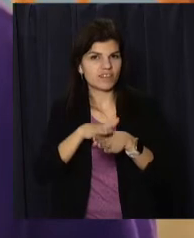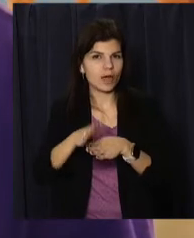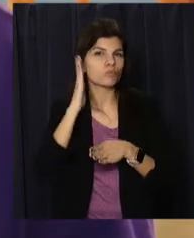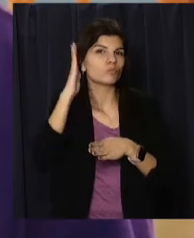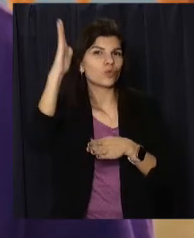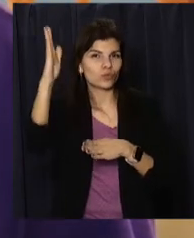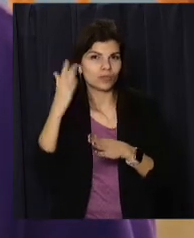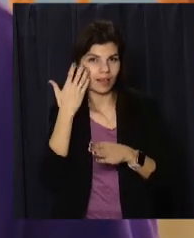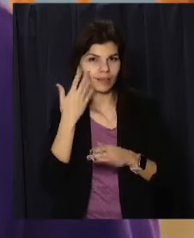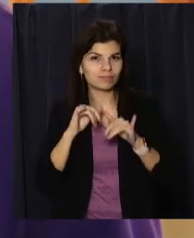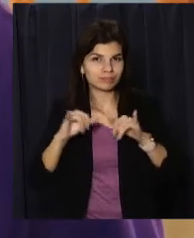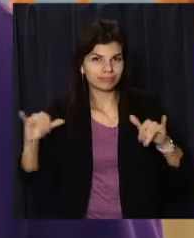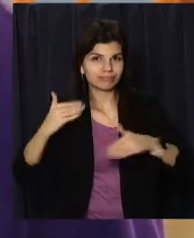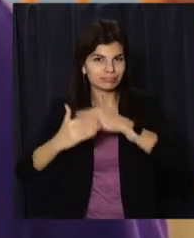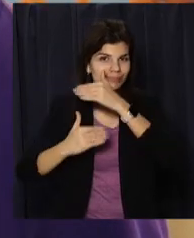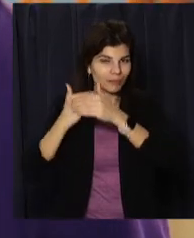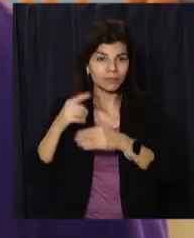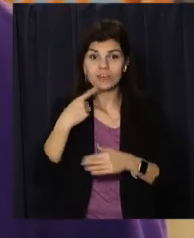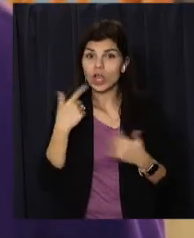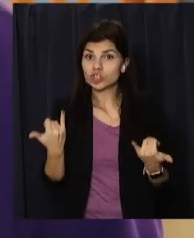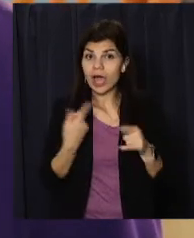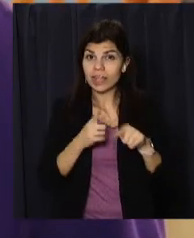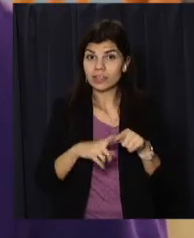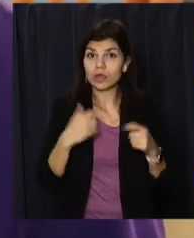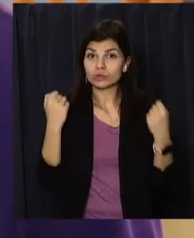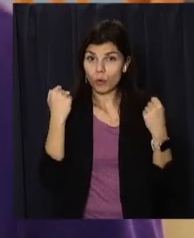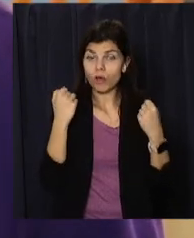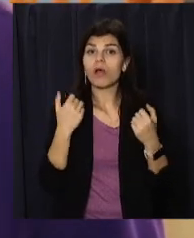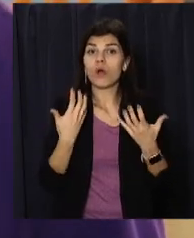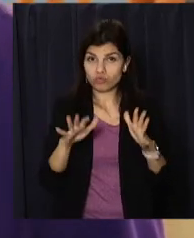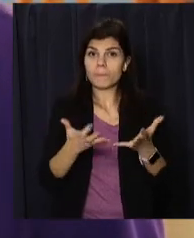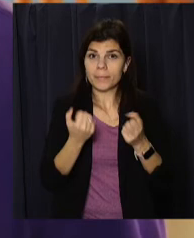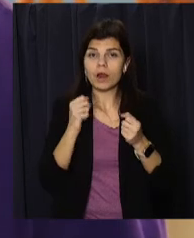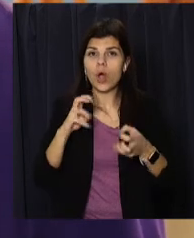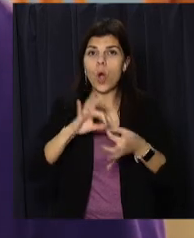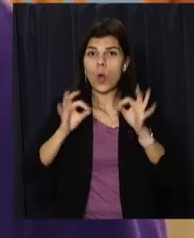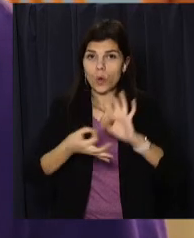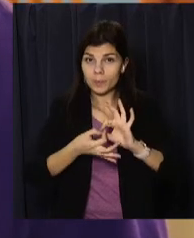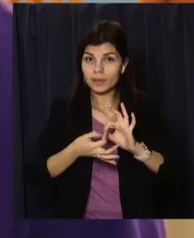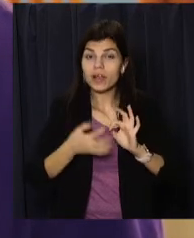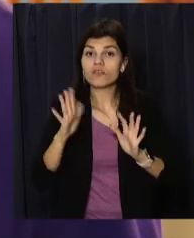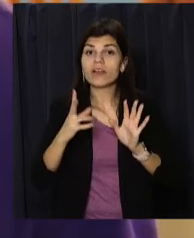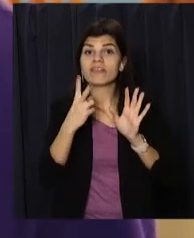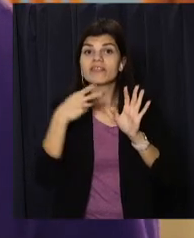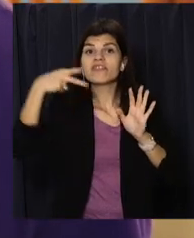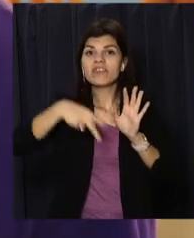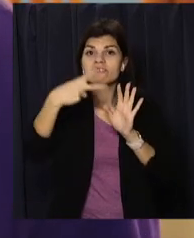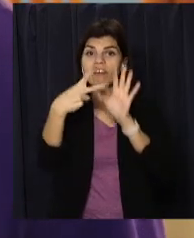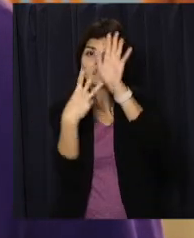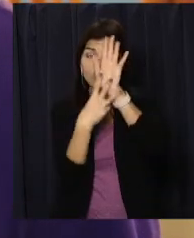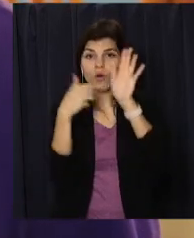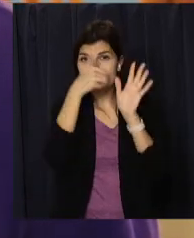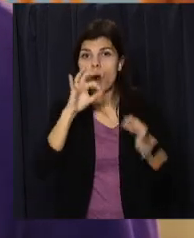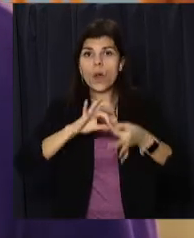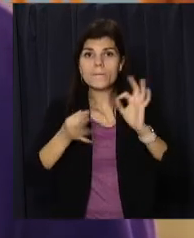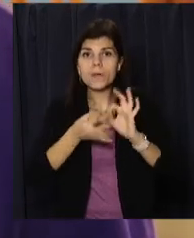ми знаємо, що цей спорт став олімпійським видом спорту. Нас вже прийняли до олімпійської родини. І вже в 28-му році буде олімпіада